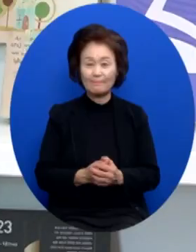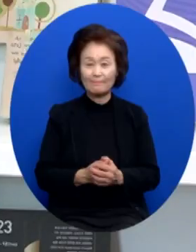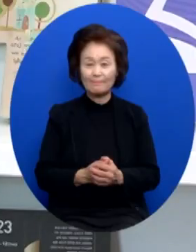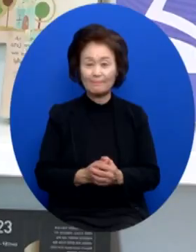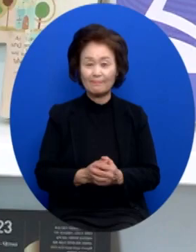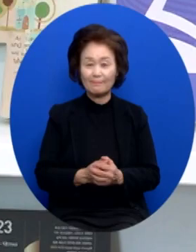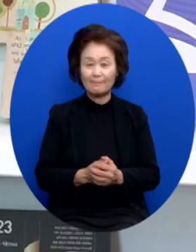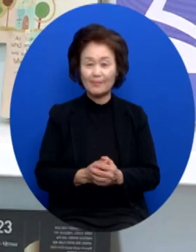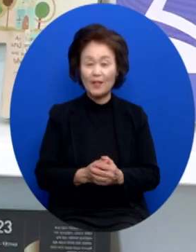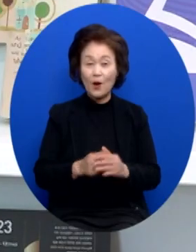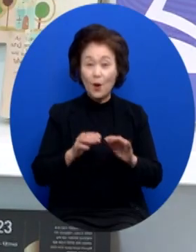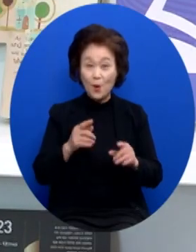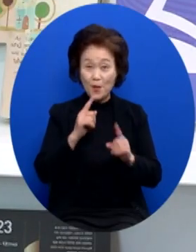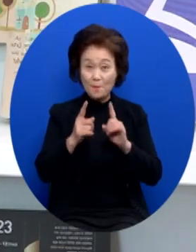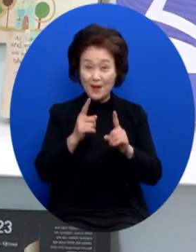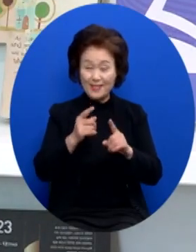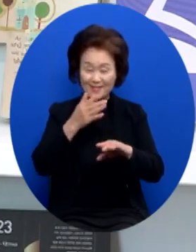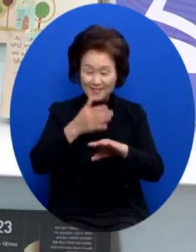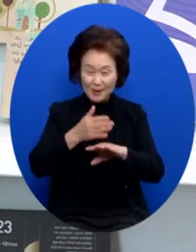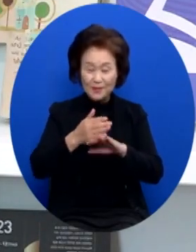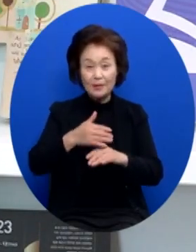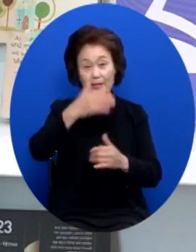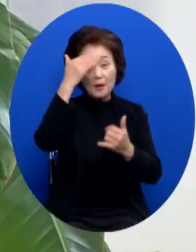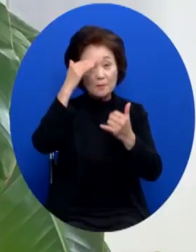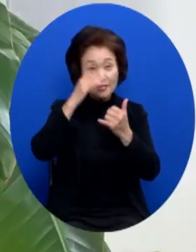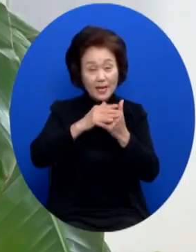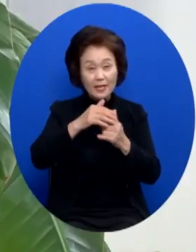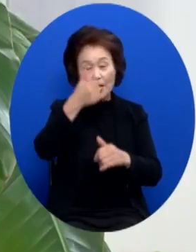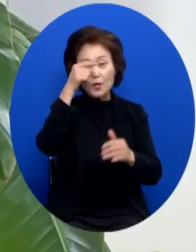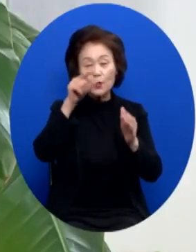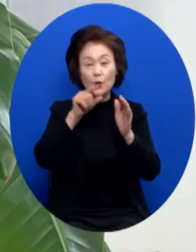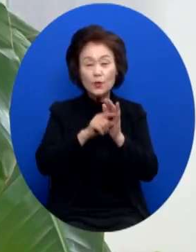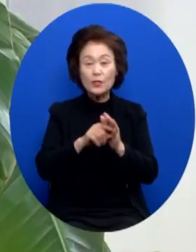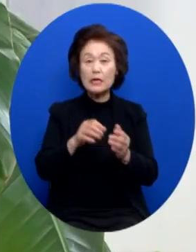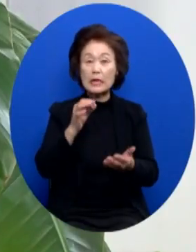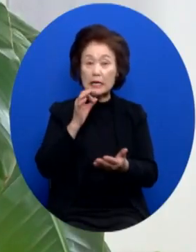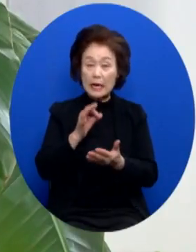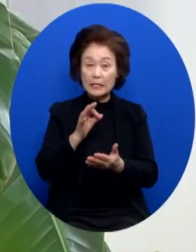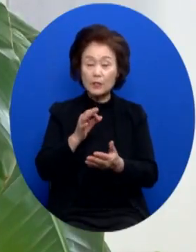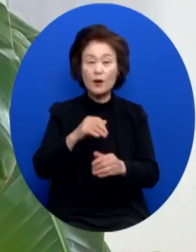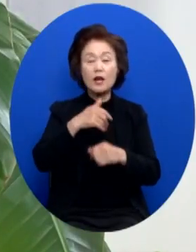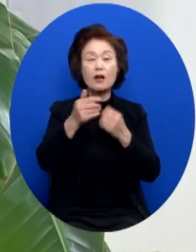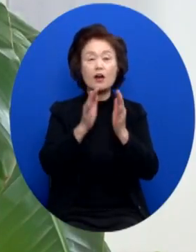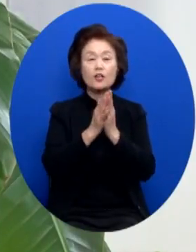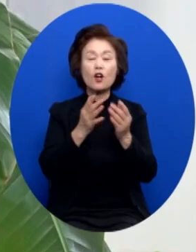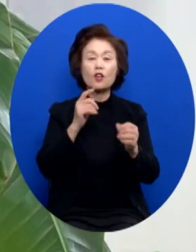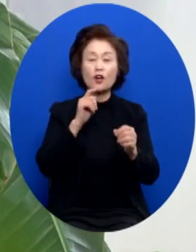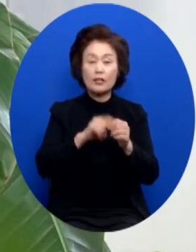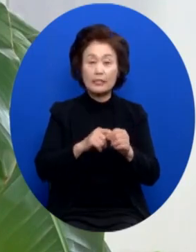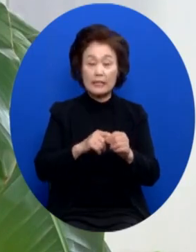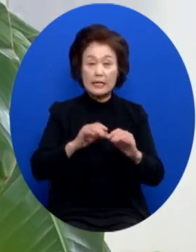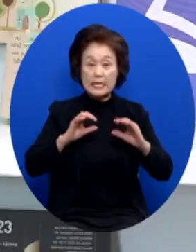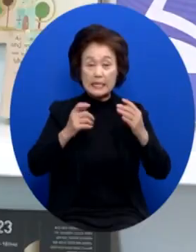2024. 예, 오늘 말씀 잘 들었습니다. 이 다음 세대의 기독교적 가치와 또 어떤 성경적 세계관이 잘